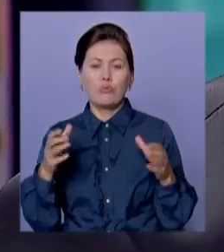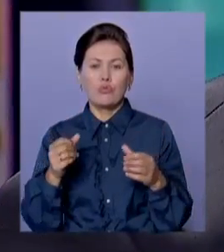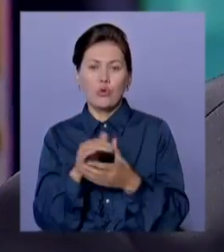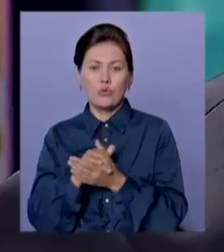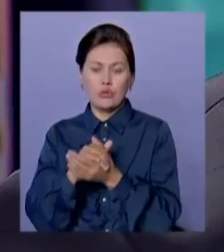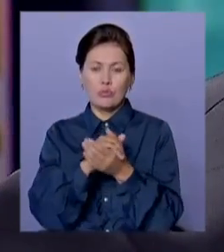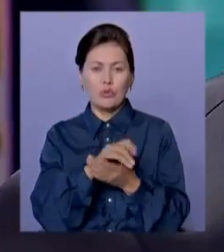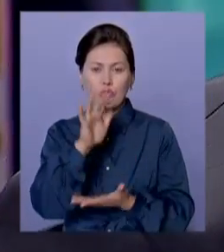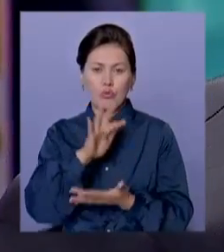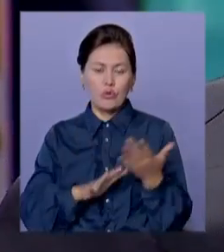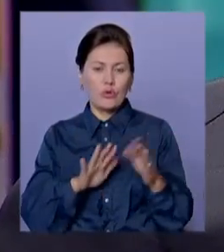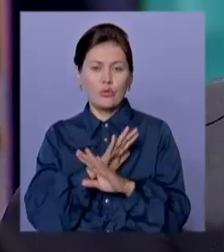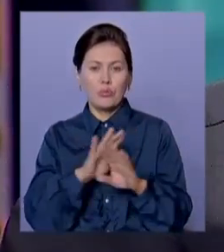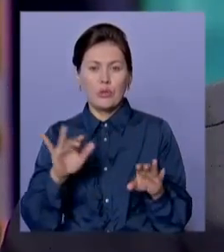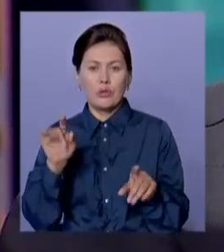достығымыз үзілмейді.